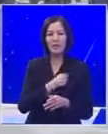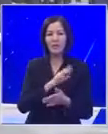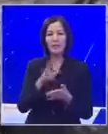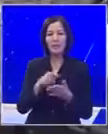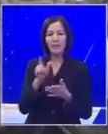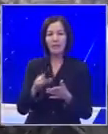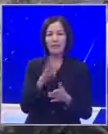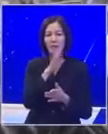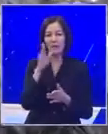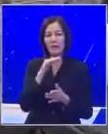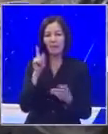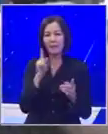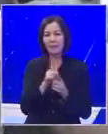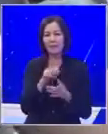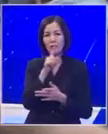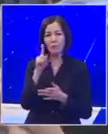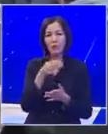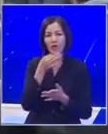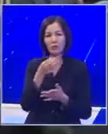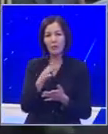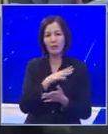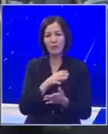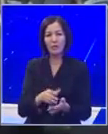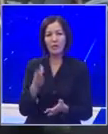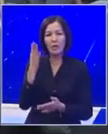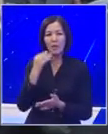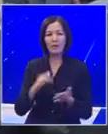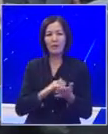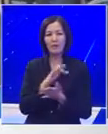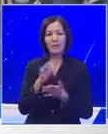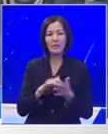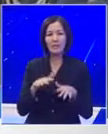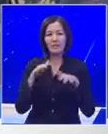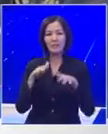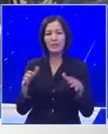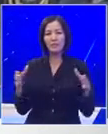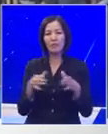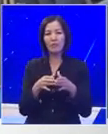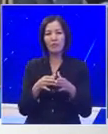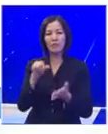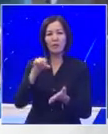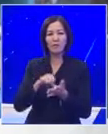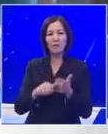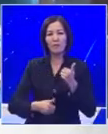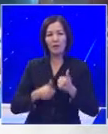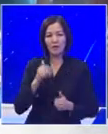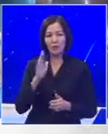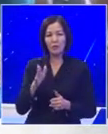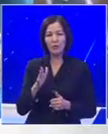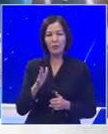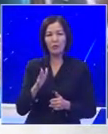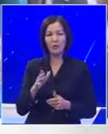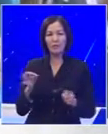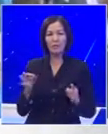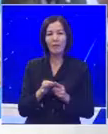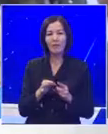кездесіп, сұрақтарына жауап берді. Мен Алматы қаласынан осы десанттық шабуылдау бригадасына келгенімді мақтан тұтам. Болашақта алдыма қойған